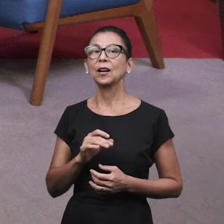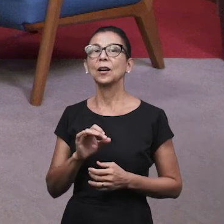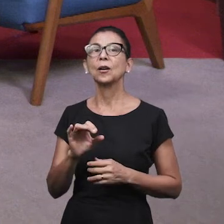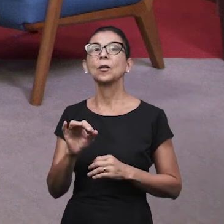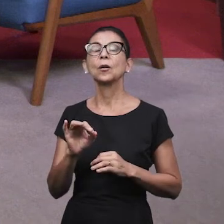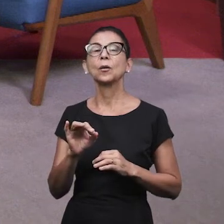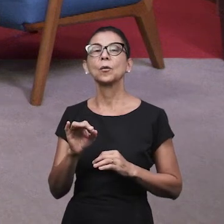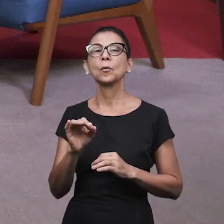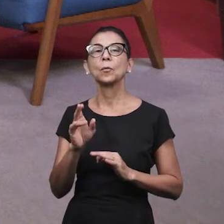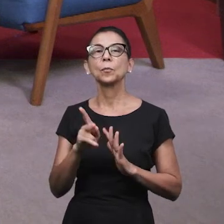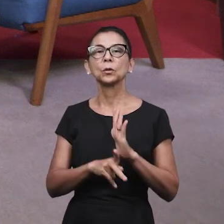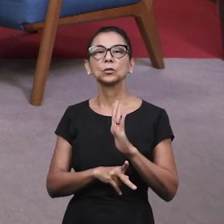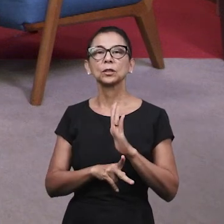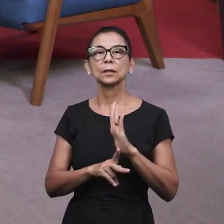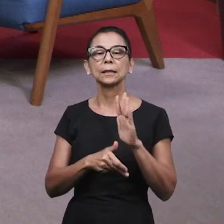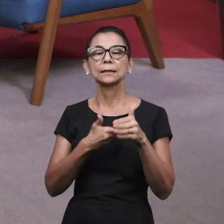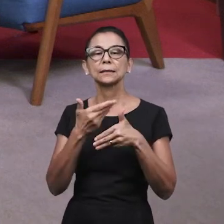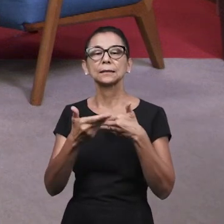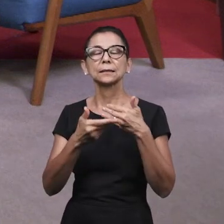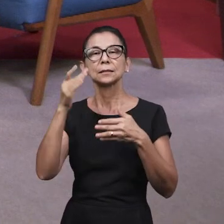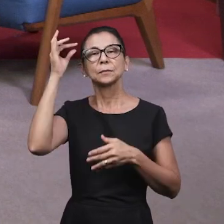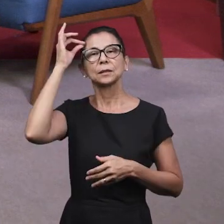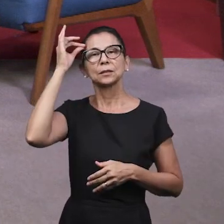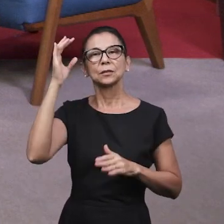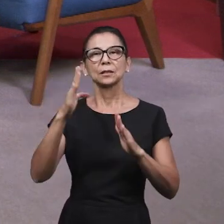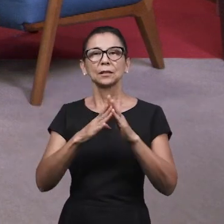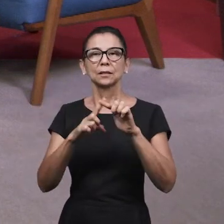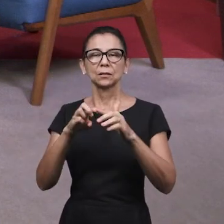vous aussi, vous pouvez être bénéficiaire de ce projet.